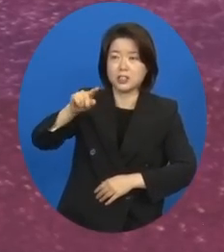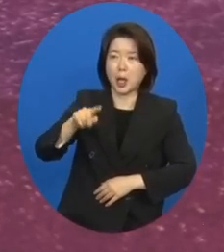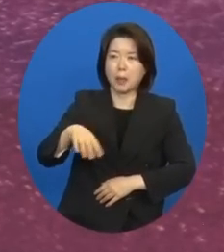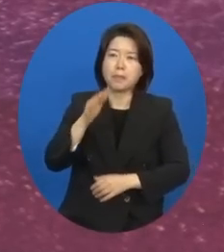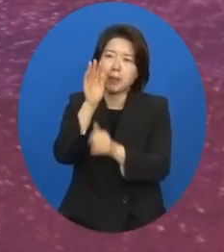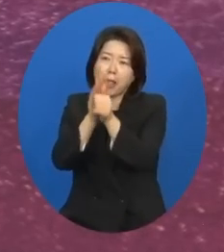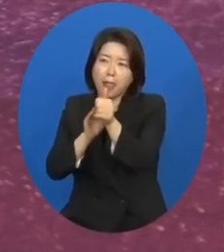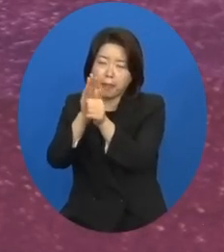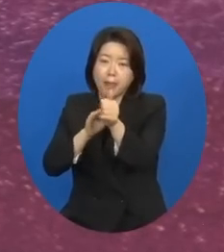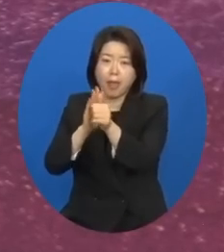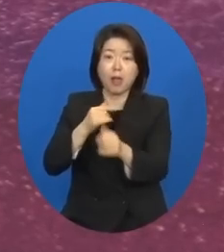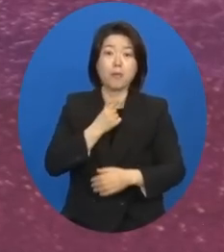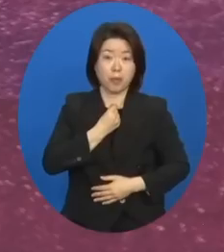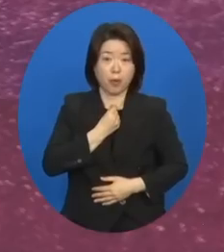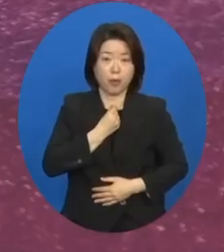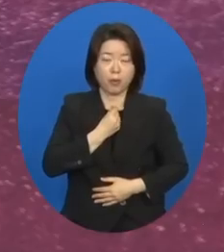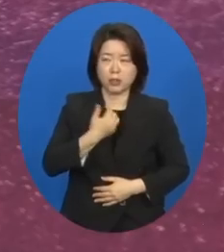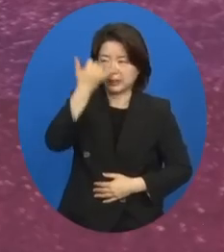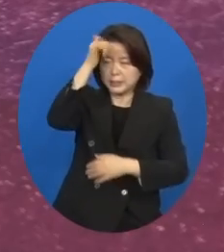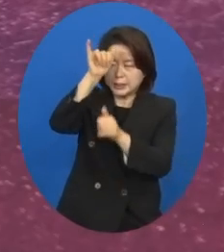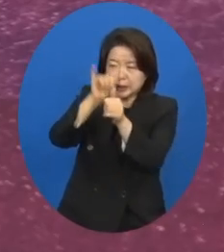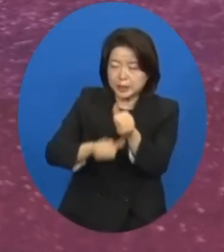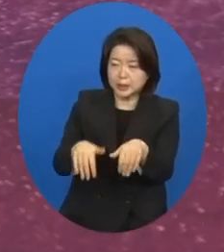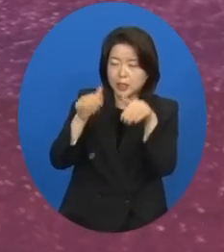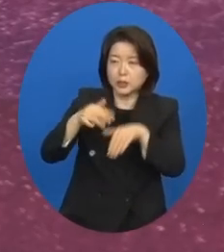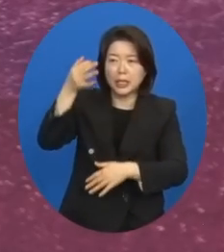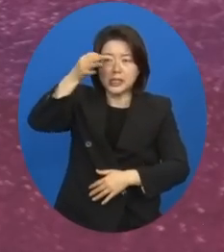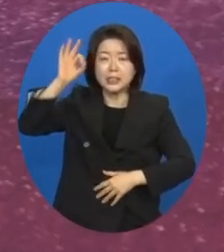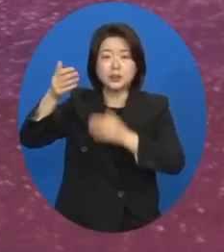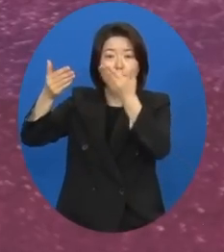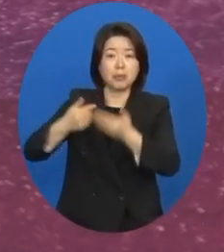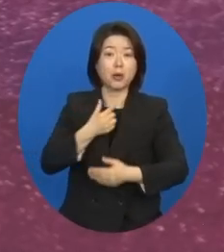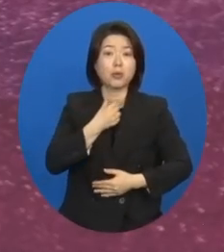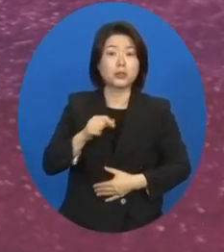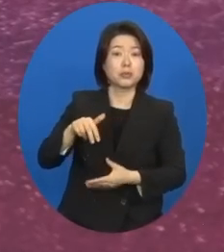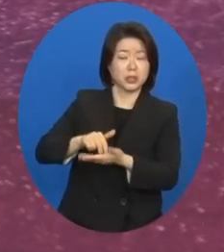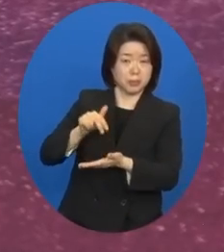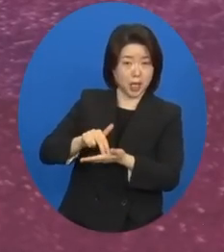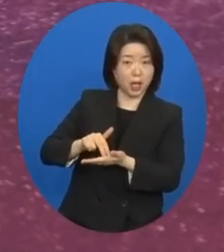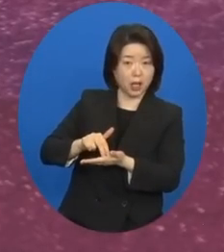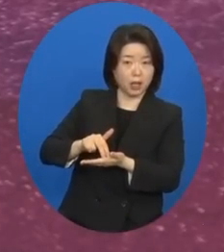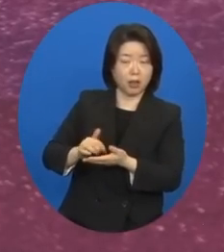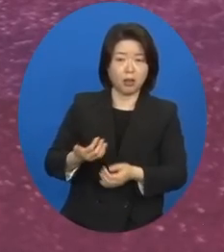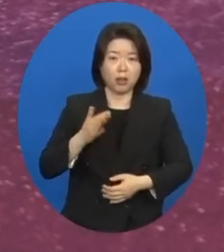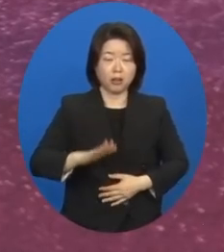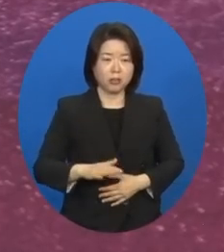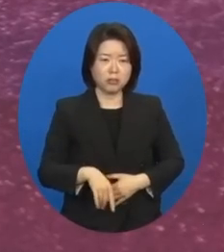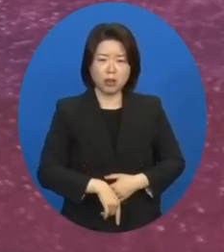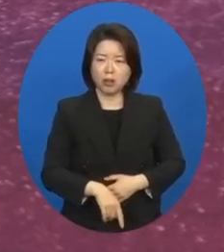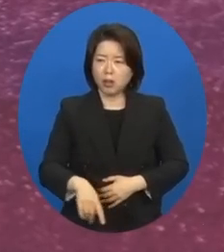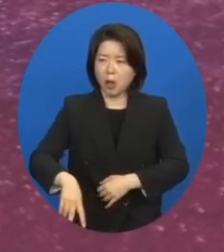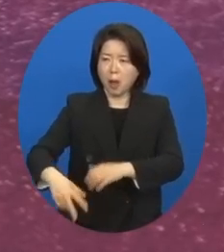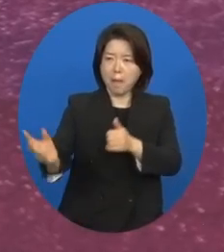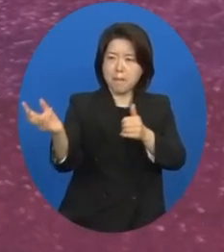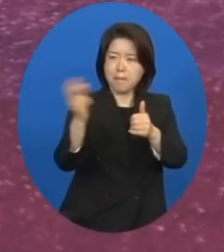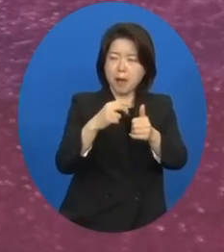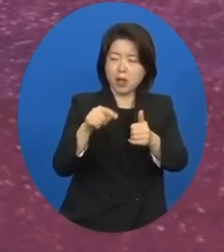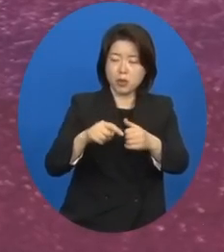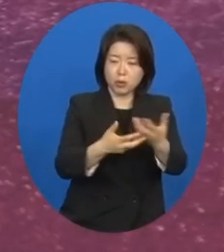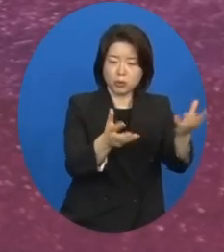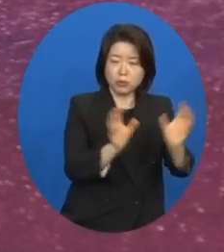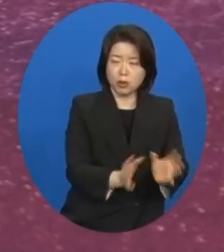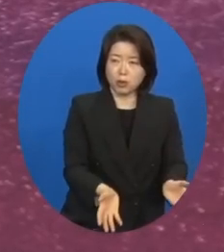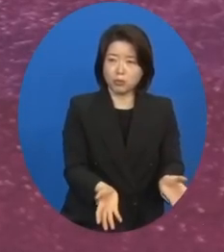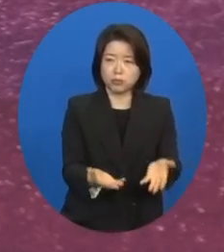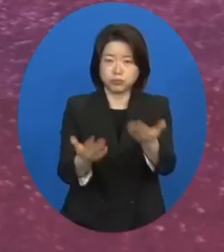들어야 합니다. 충성스러운 신하라고 인정을 받아야 할 편인데 자신을 반역자로 몰아가는 이 무리들을